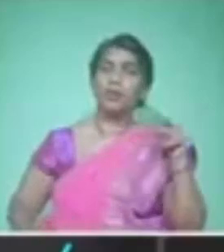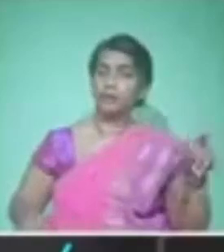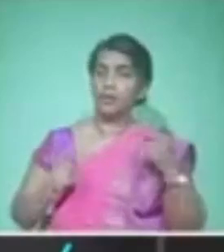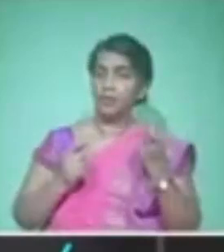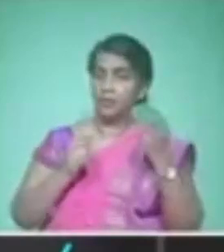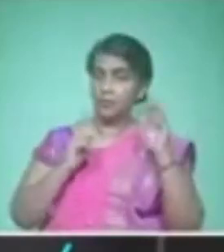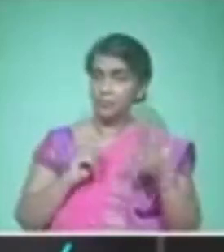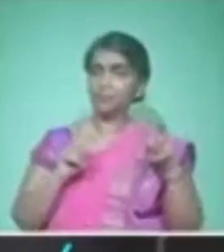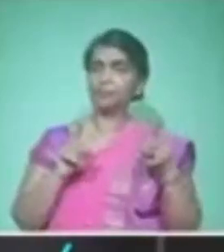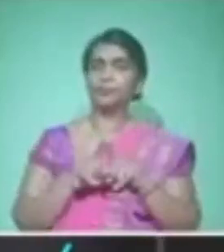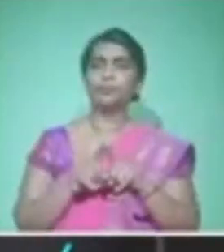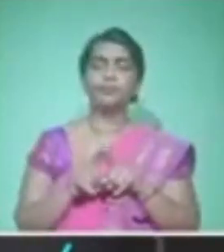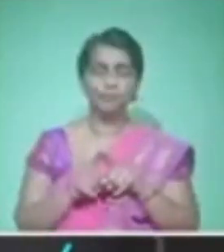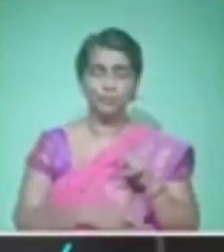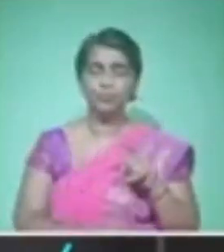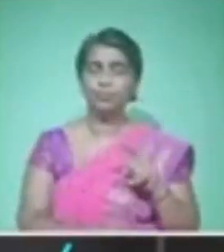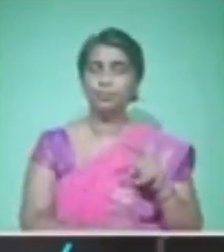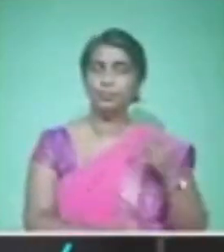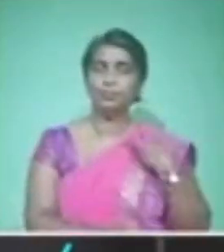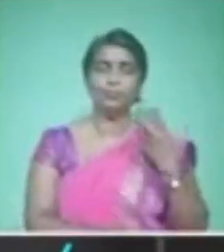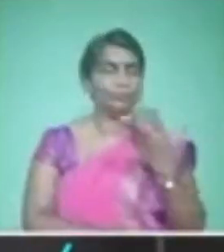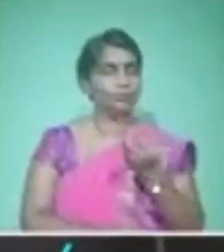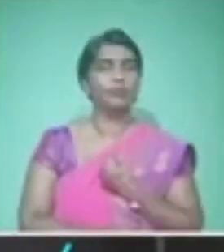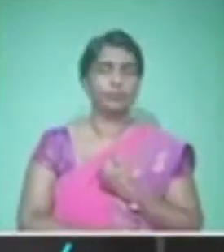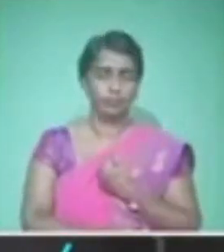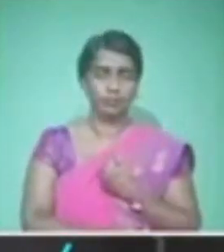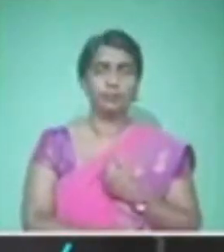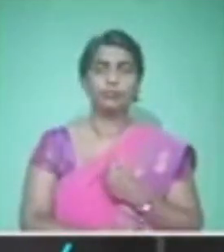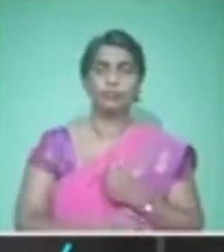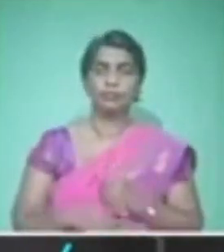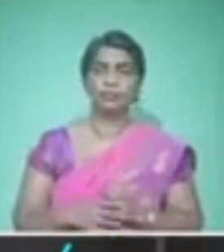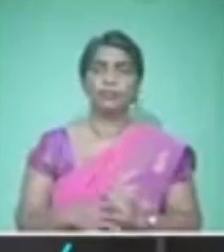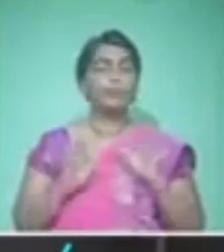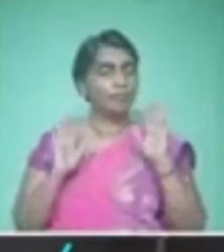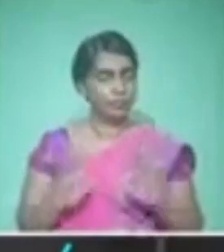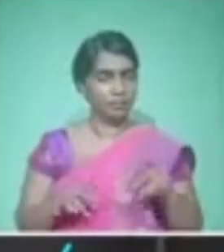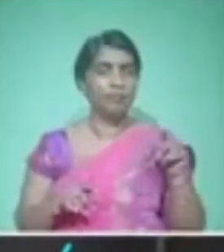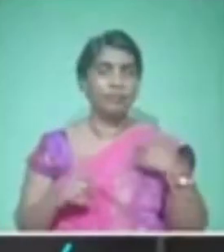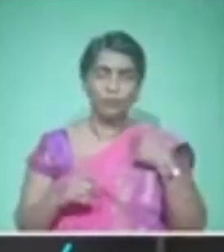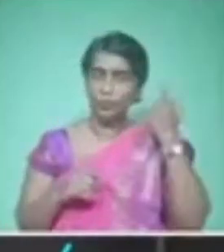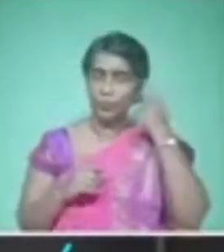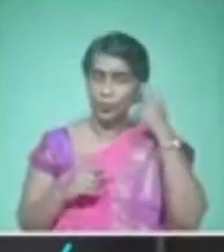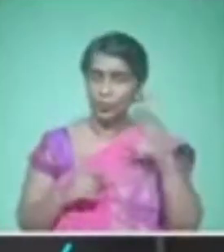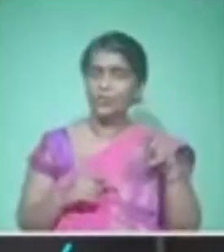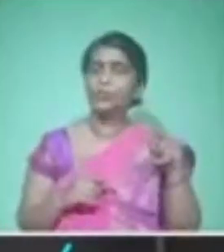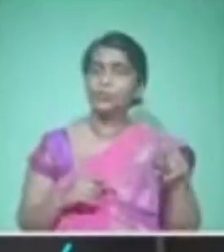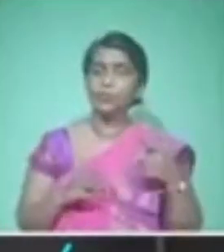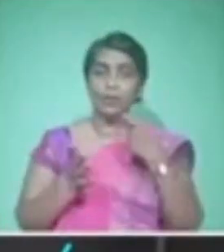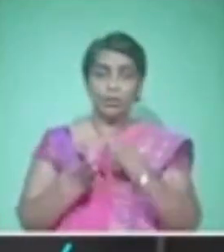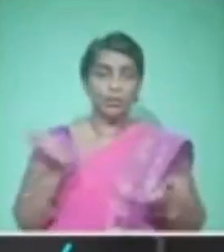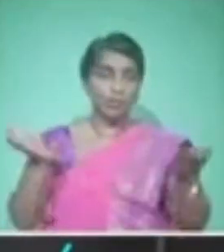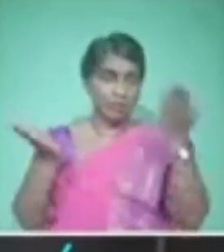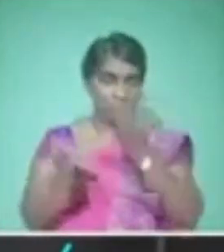ස්ටෑන්ඩඩ් ප්‍රයිස් එක අනුව ඒක ලබා ගන්න කියලා හරිද නමුත් අපි දන්නවා ගිවිසුම්